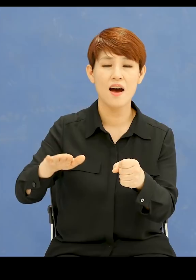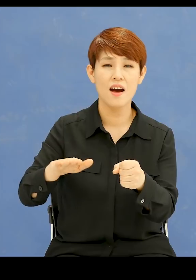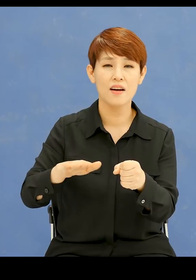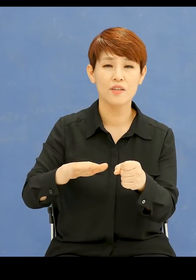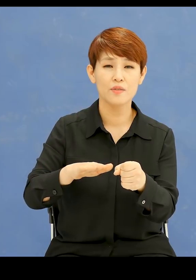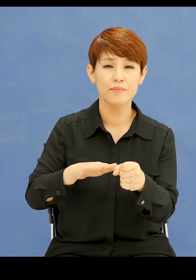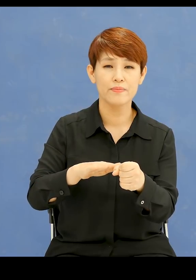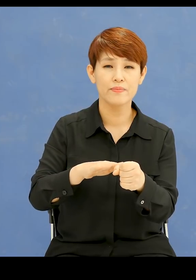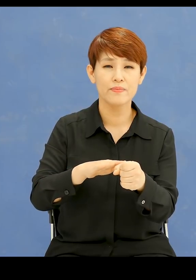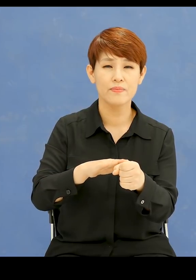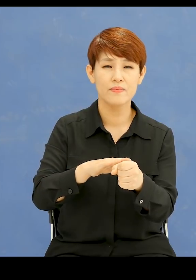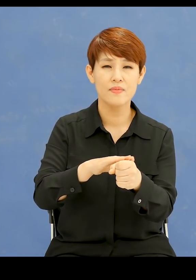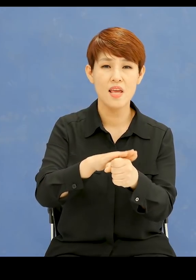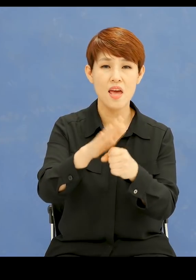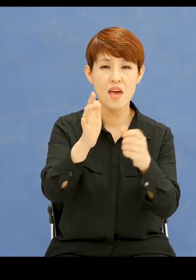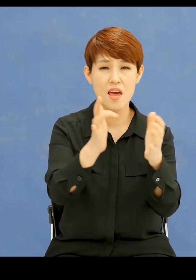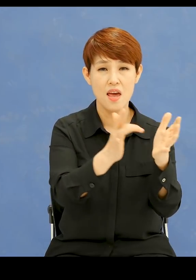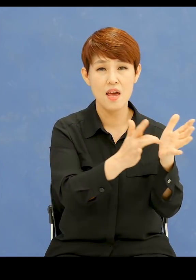사랑